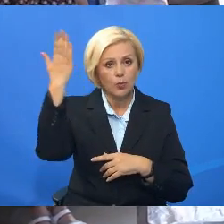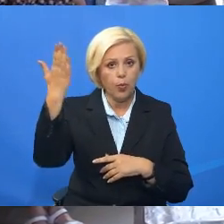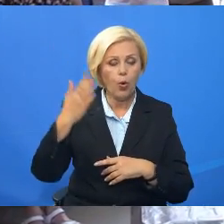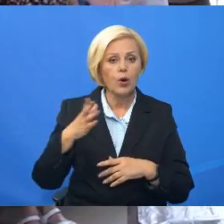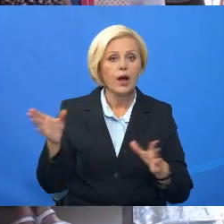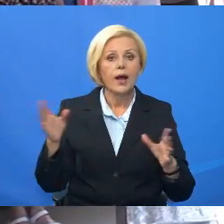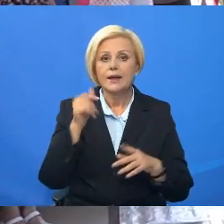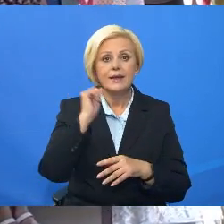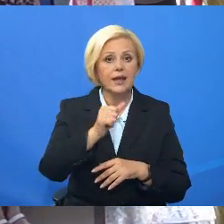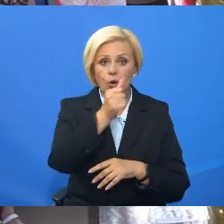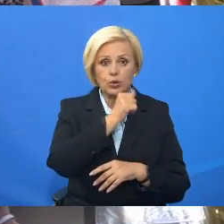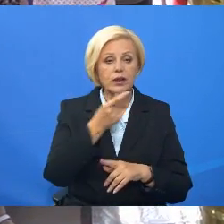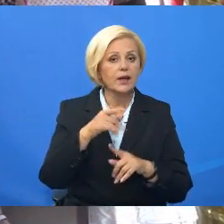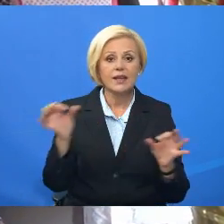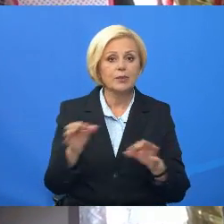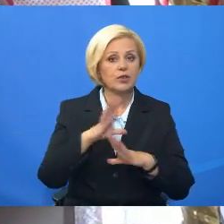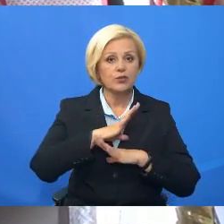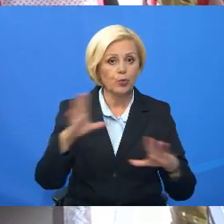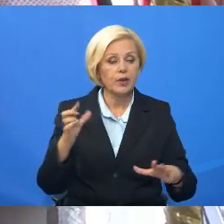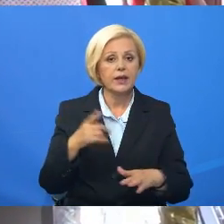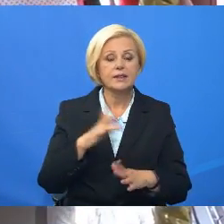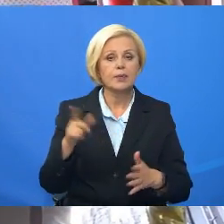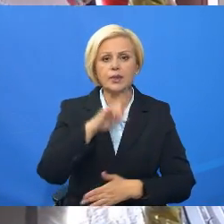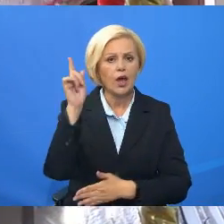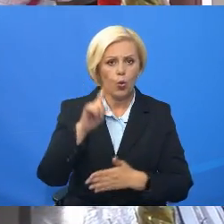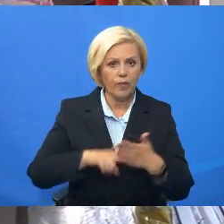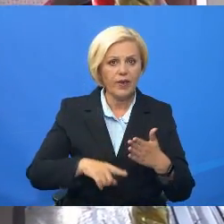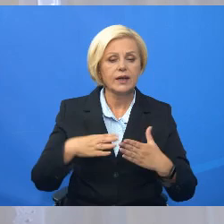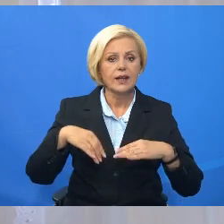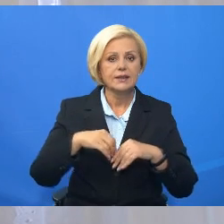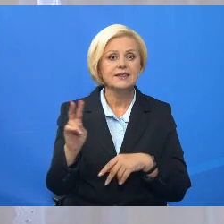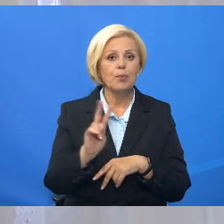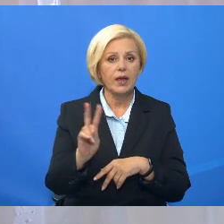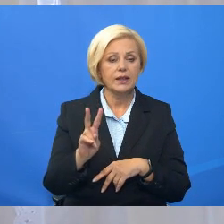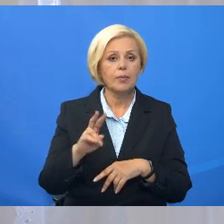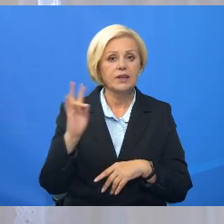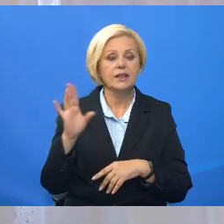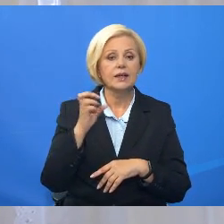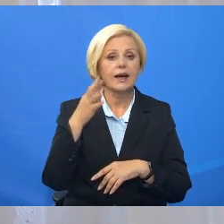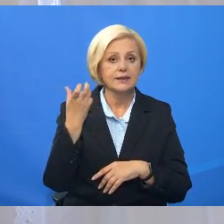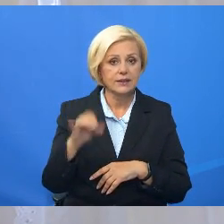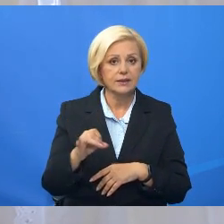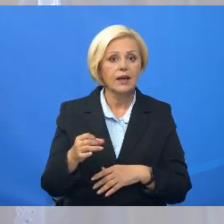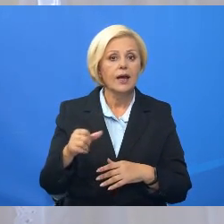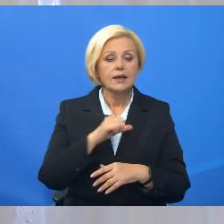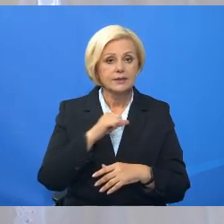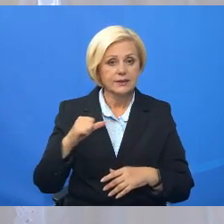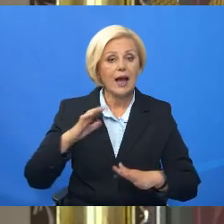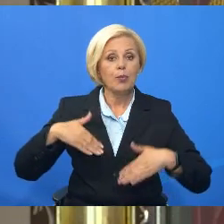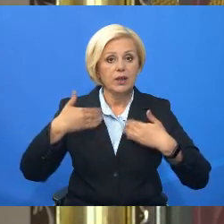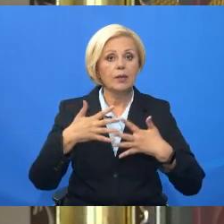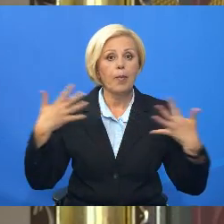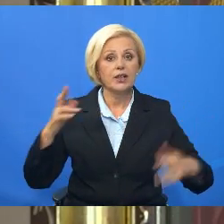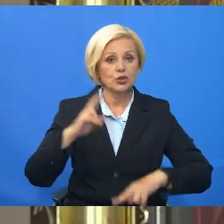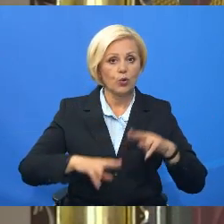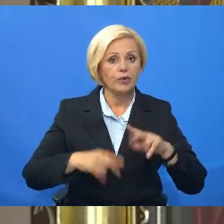не ўтойваюць, нічога б гэтага не было, калі б не ўпартасць сямейнай пары Ніны і Мікалая Касінскіх. Самі ж ініцыятары вялікай